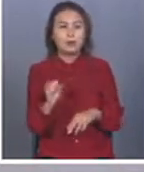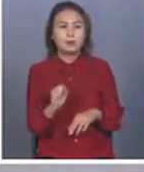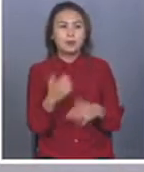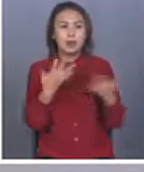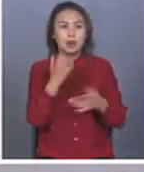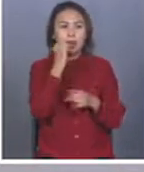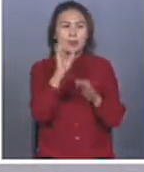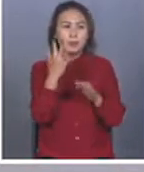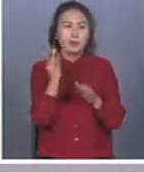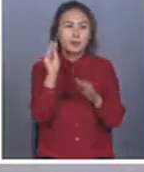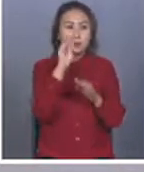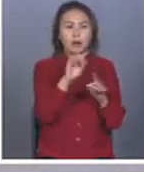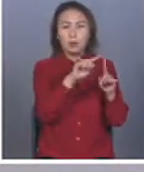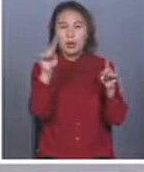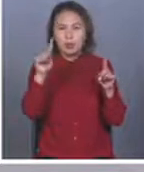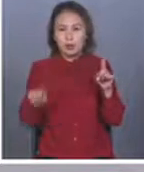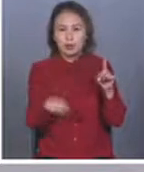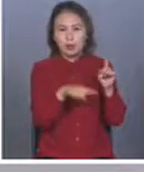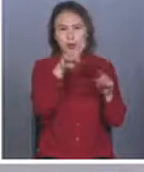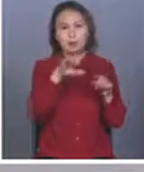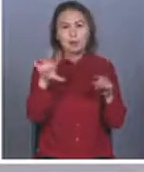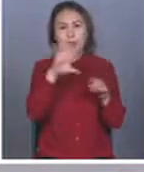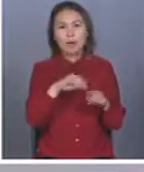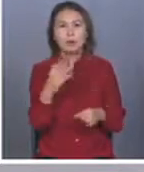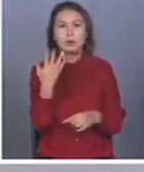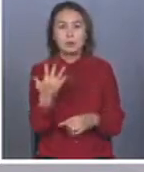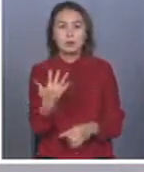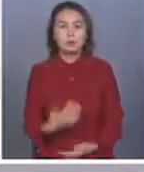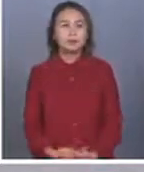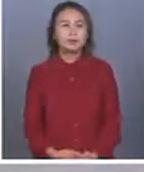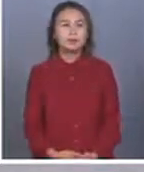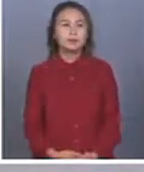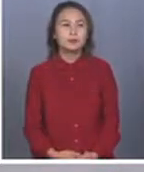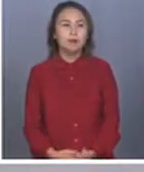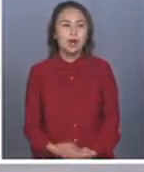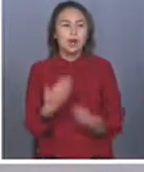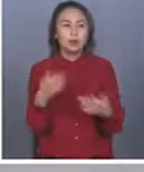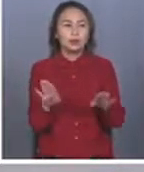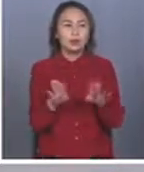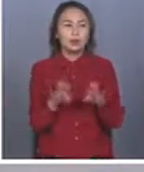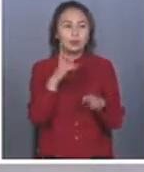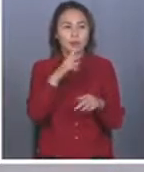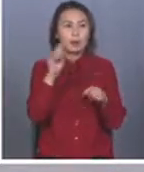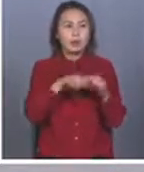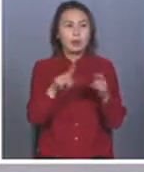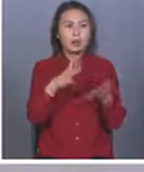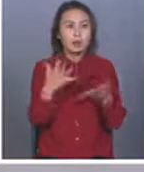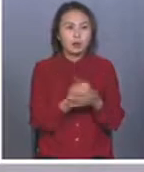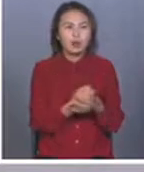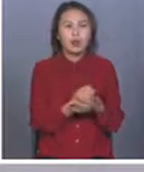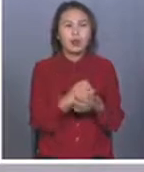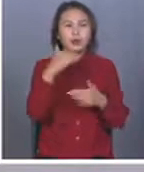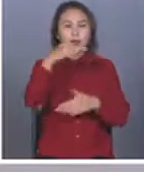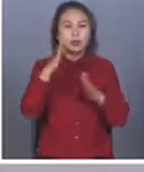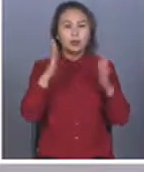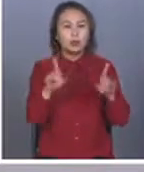қойсақ, шаршының барлық қабырғалары 5-ке тең болады. Енді бұл жерде периметр табу үшін тік төртбұрыштан да